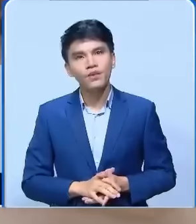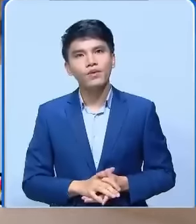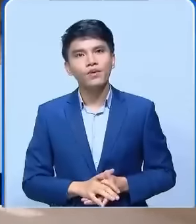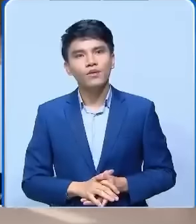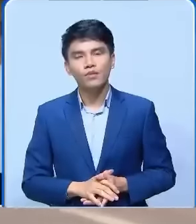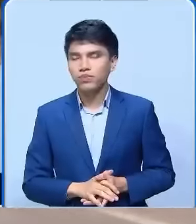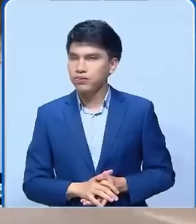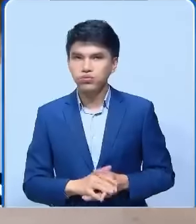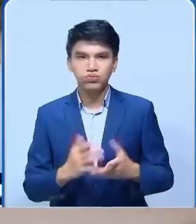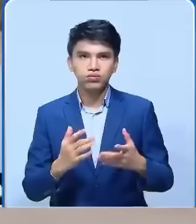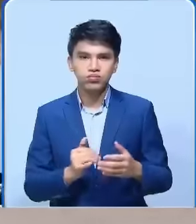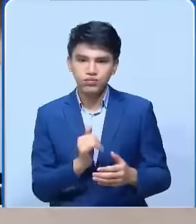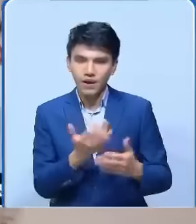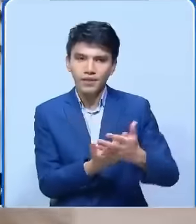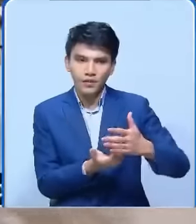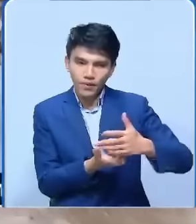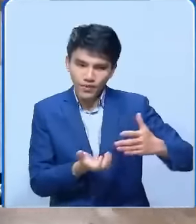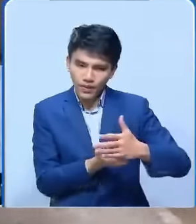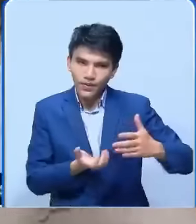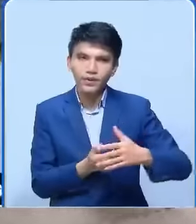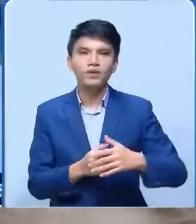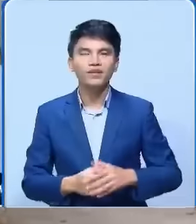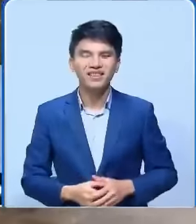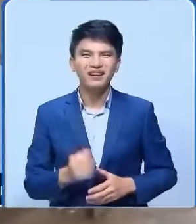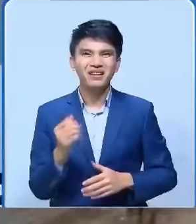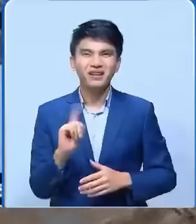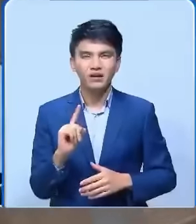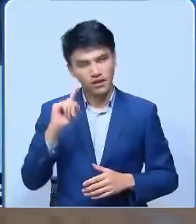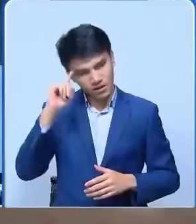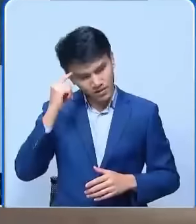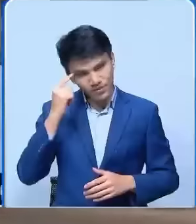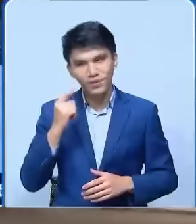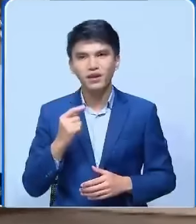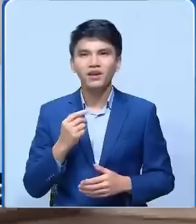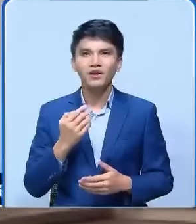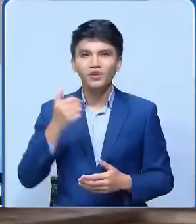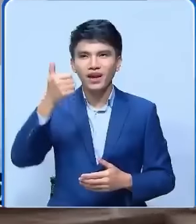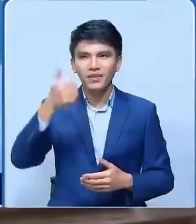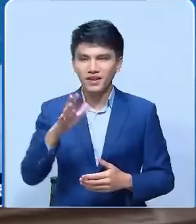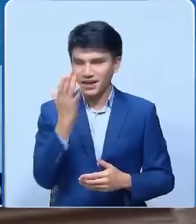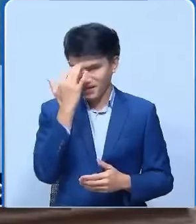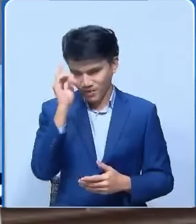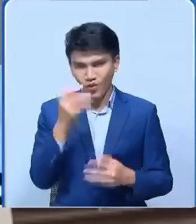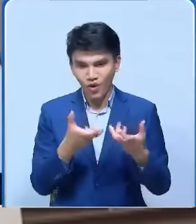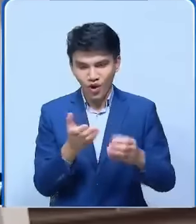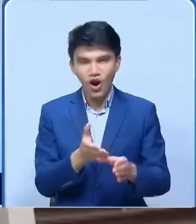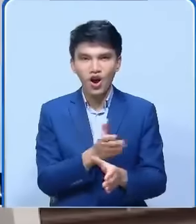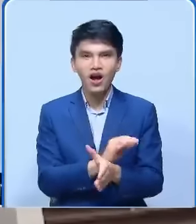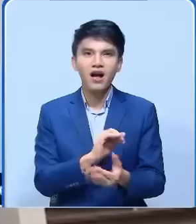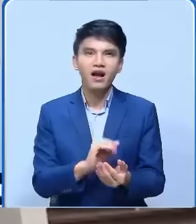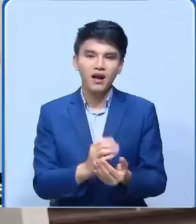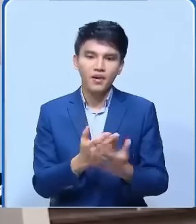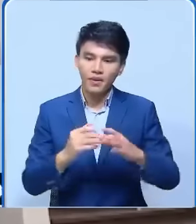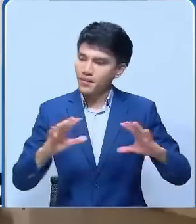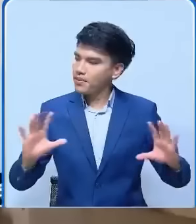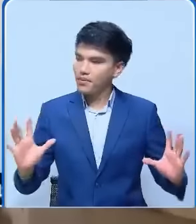ไหม เขาก็เดินทางมาเบิกเงินกันอย่างทุลักทุเลบางคนบอกว่าไม่รู้ว่าคุ้มไม่คุ้มนะ เพราะอะไรเพราะว่าของก่อนหน้านี้เรียกว่าสิ้นเนื้อประ